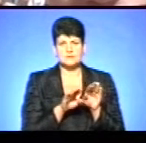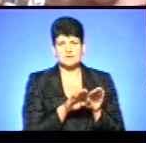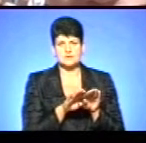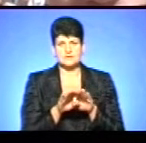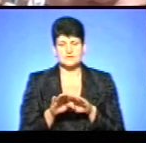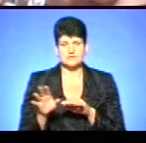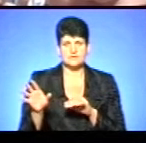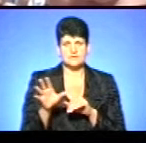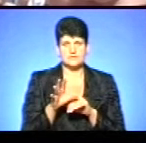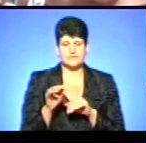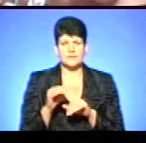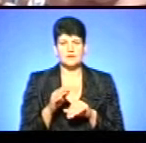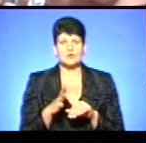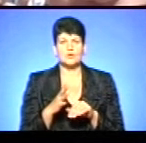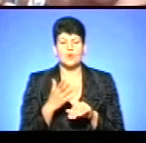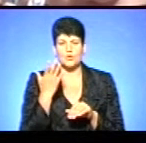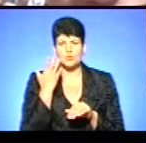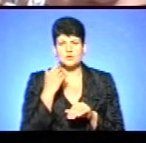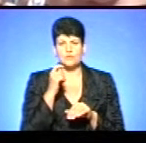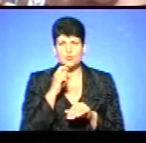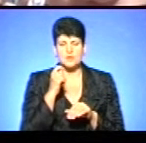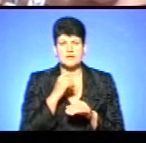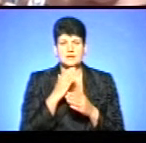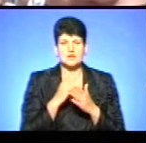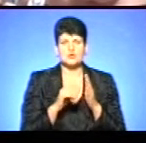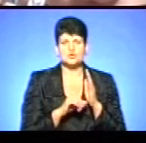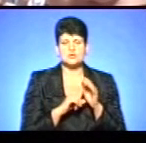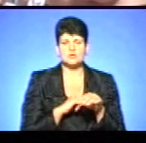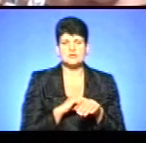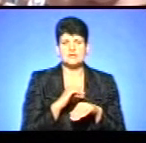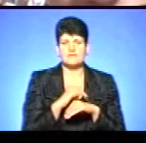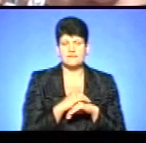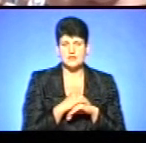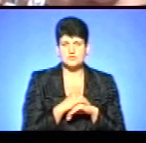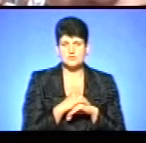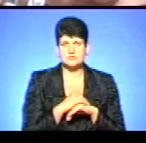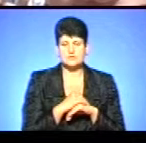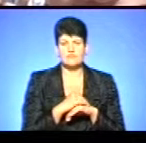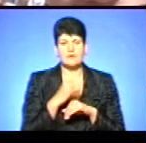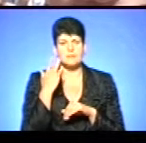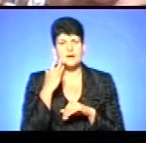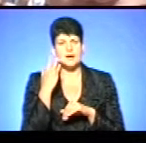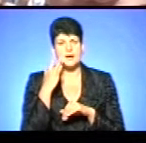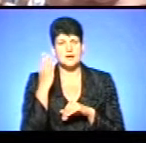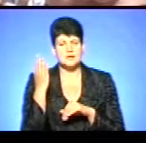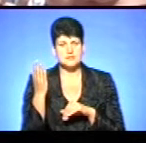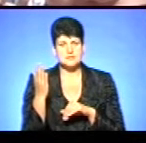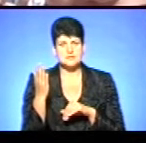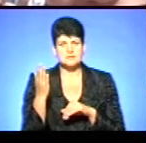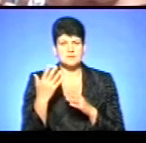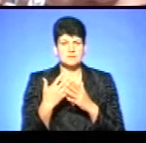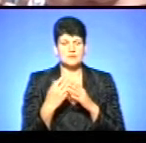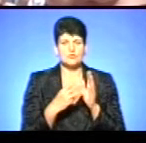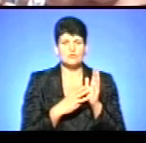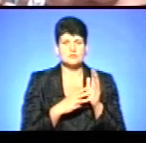правильно з нами. Отже, що в нас, коли в Україні, наприклад, є 6 вечора, в країнах, як Сполучені Штати Америки, так, це буде приблизно